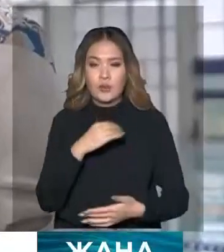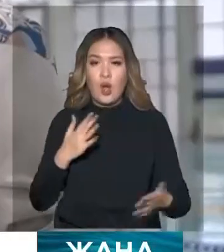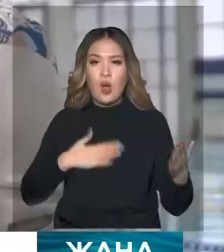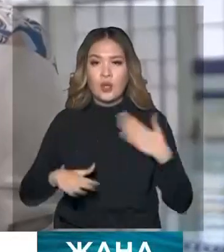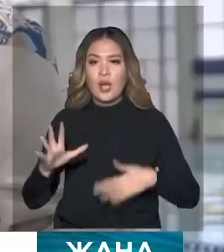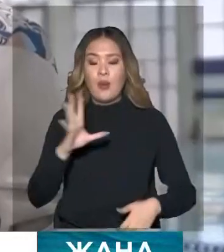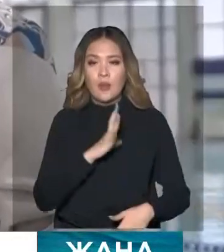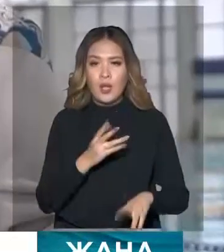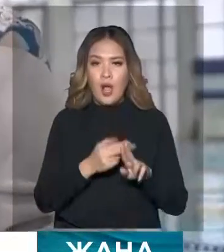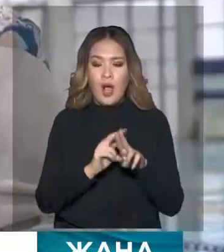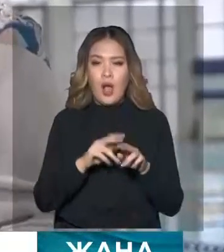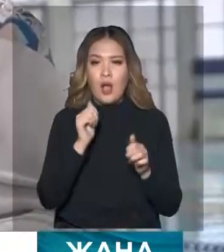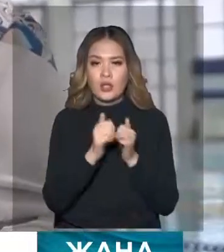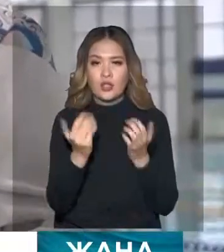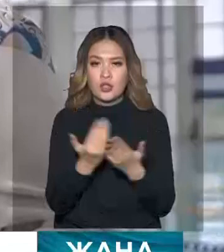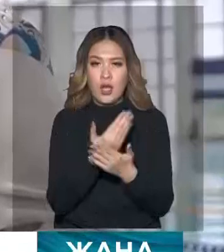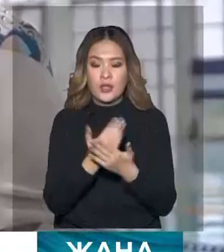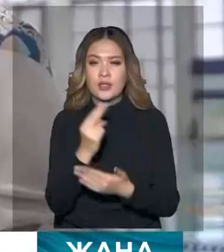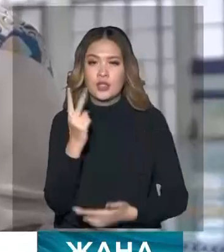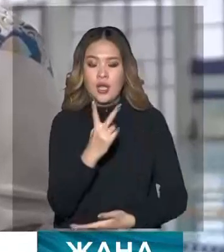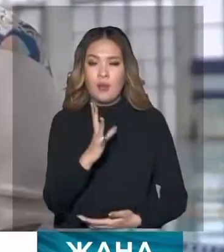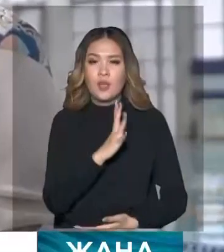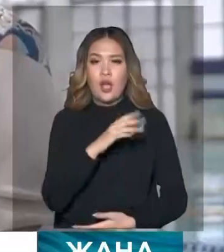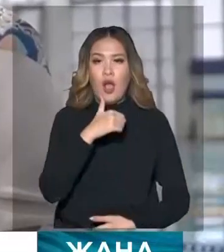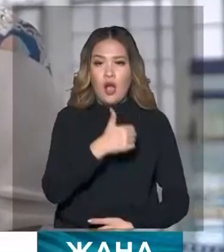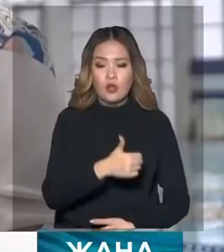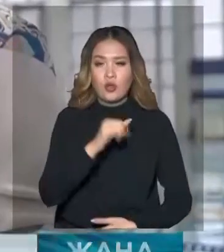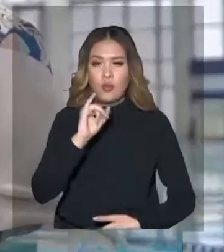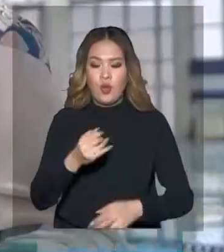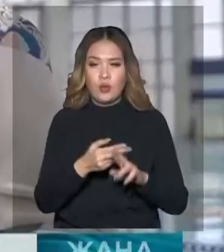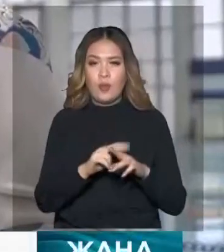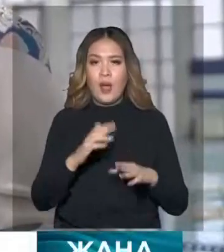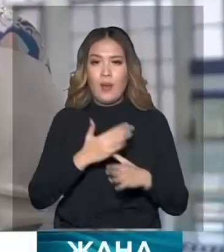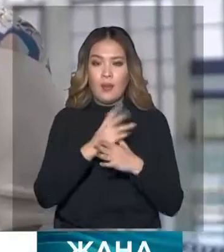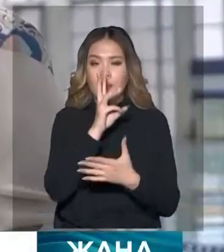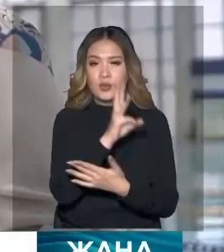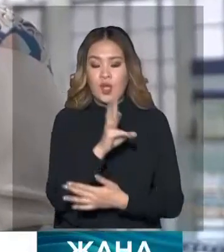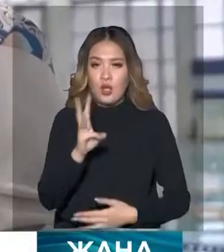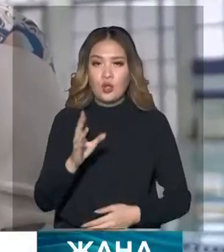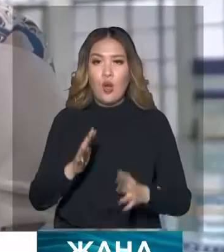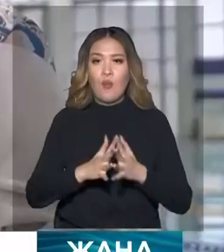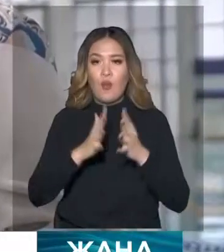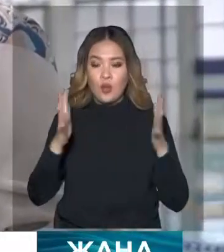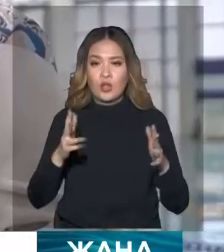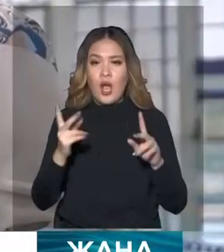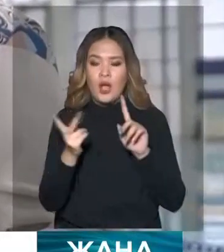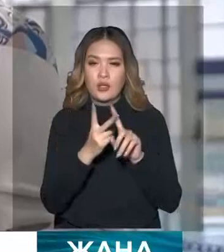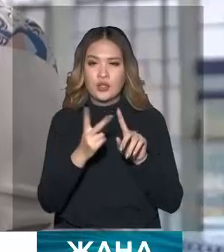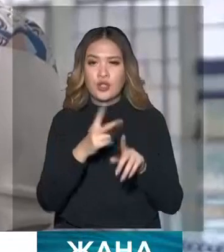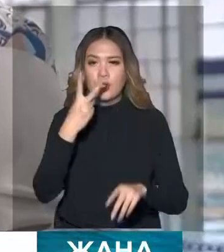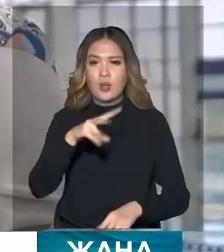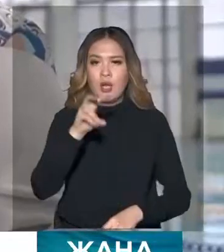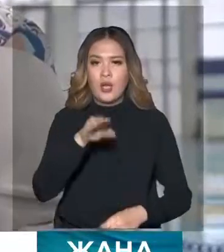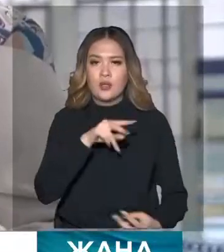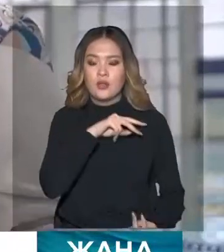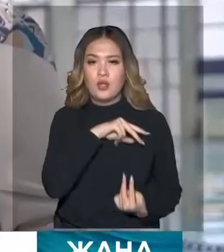қалдым. Десекте әрбір жаңалықтың екі жағы бар. Жақсы жағы материалдық көмекті мөлшерінің өскендігі. Екінші жағынан 20 жылдық